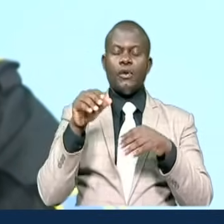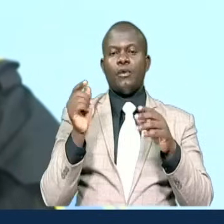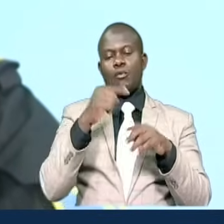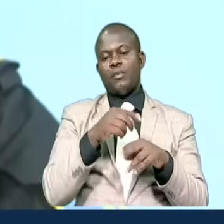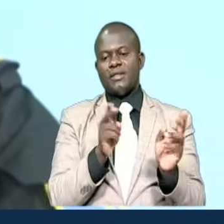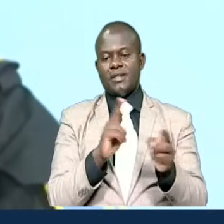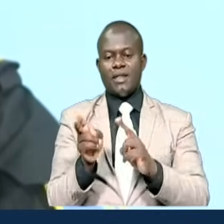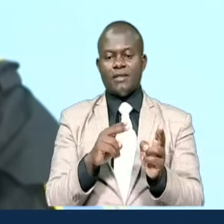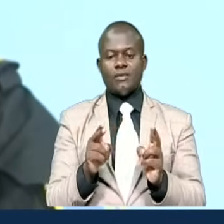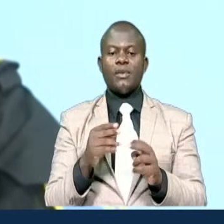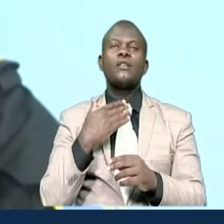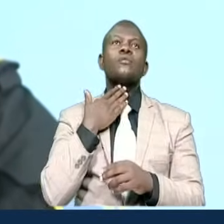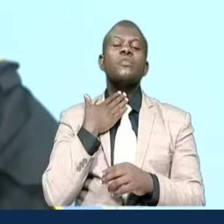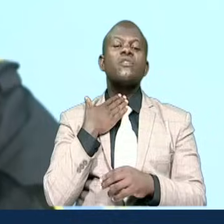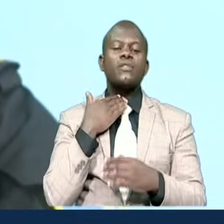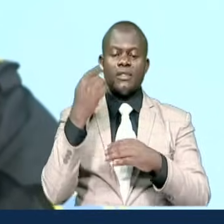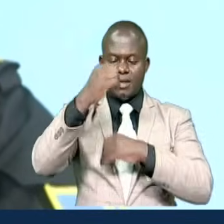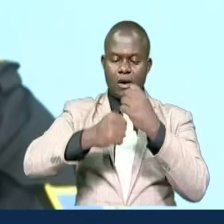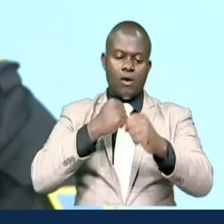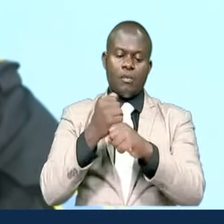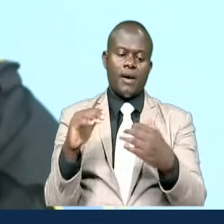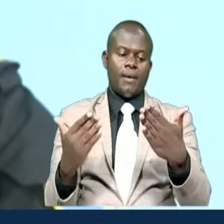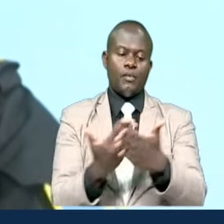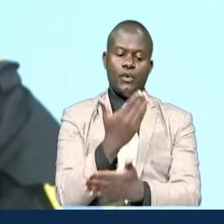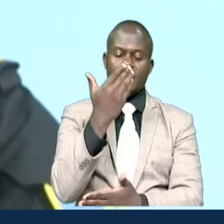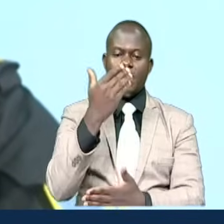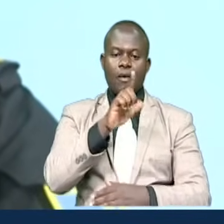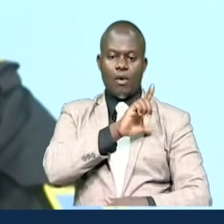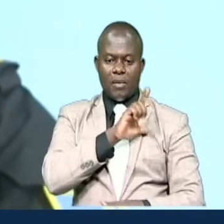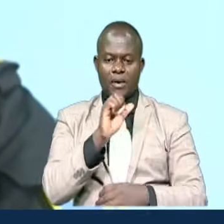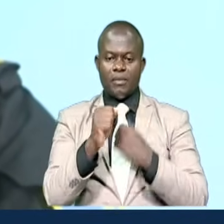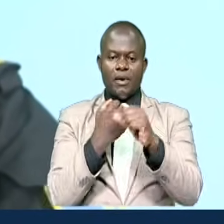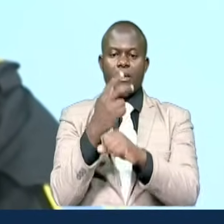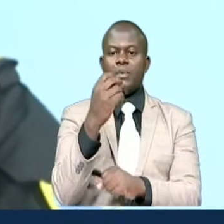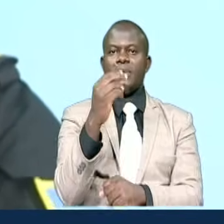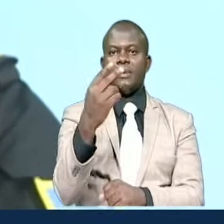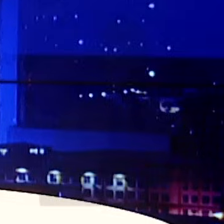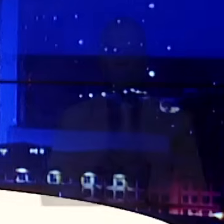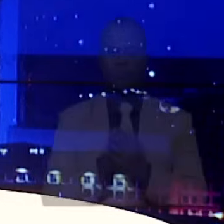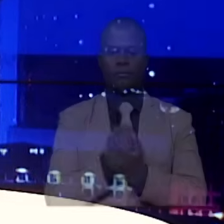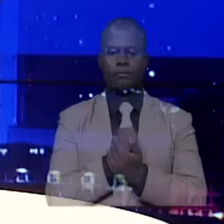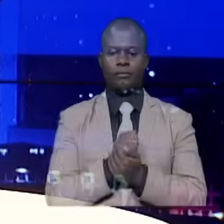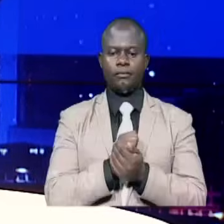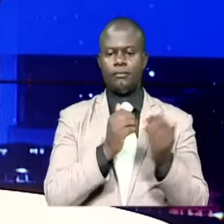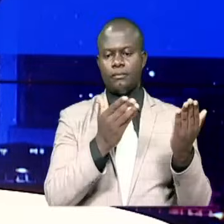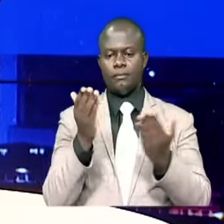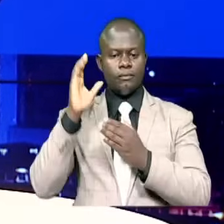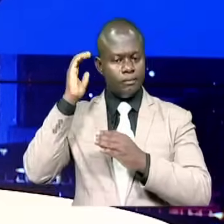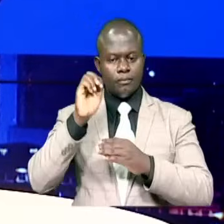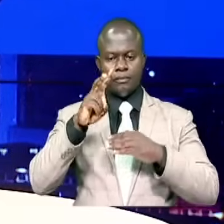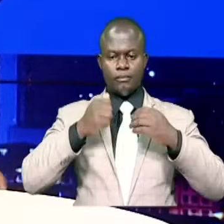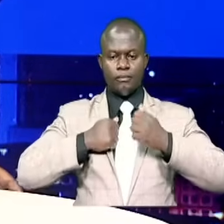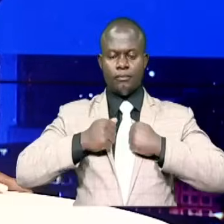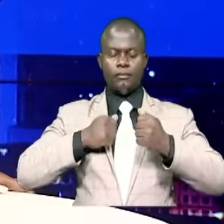isanzwe reka tubifurize umwaka mushya muhire w'amahirwe wa 2024 Kazi na nune makuru ya televiziyo